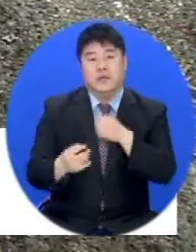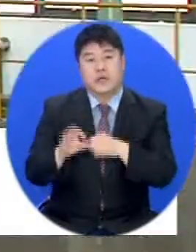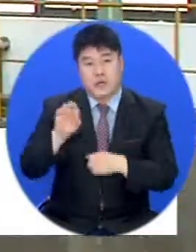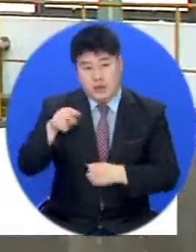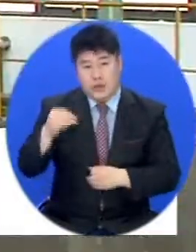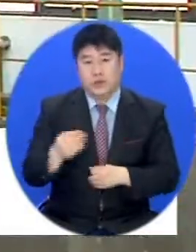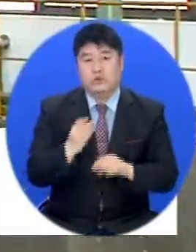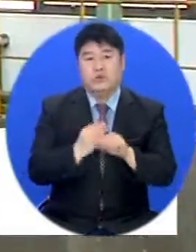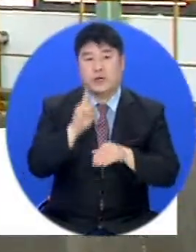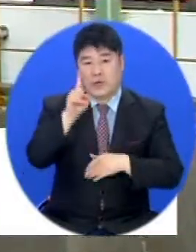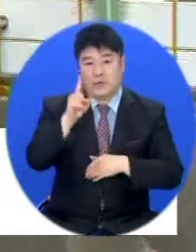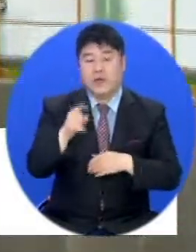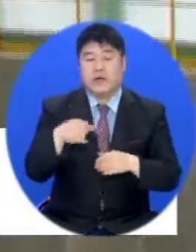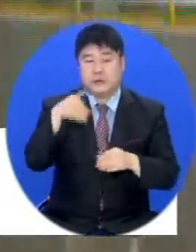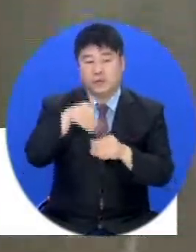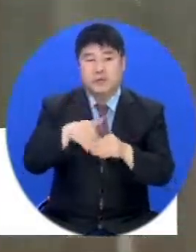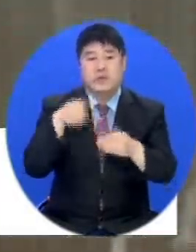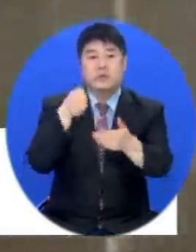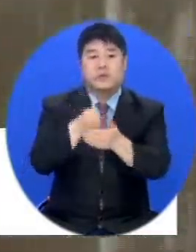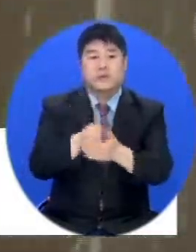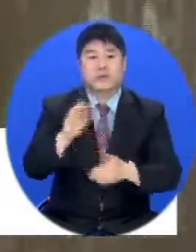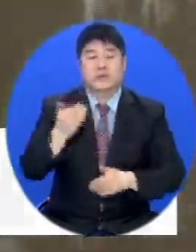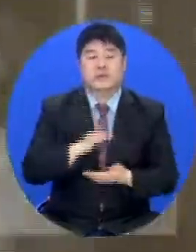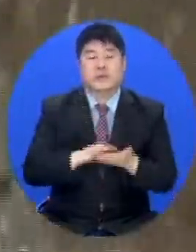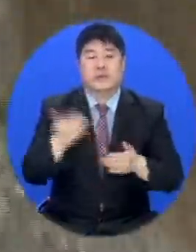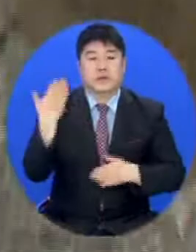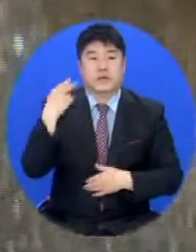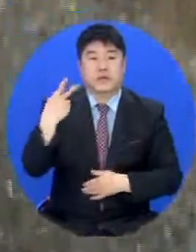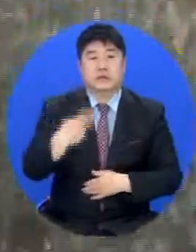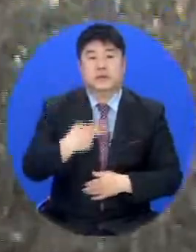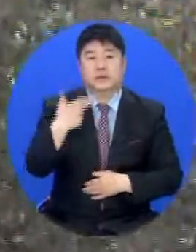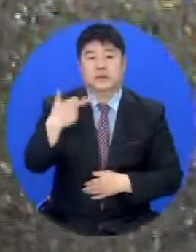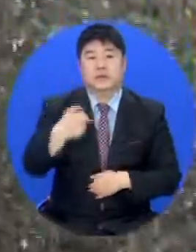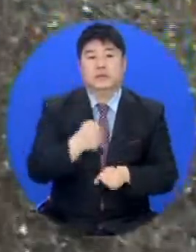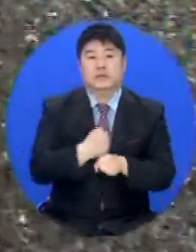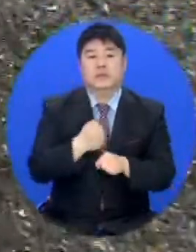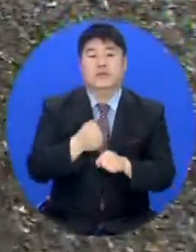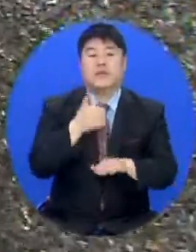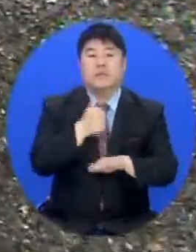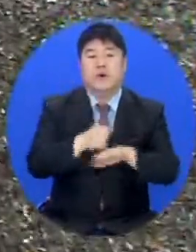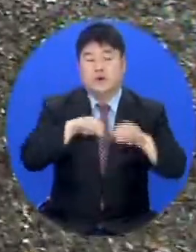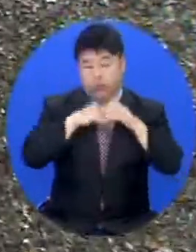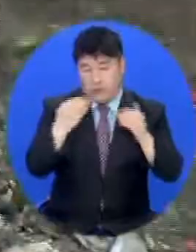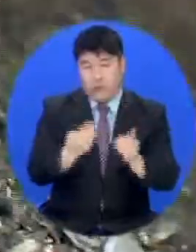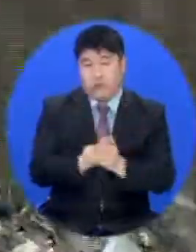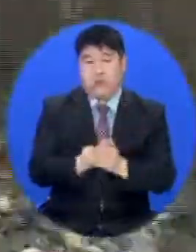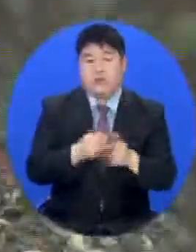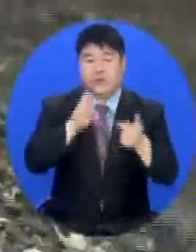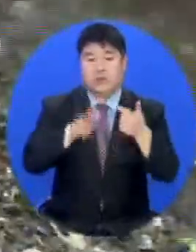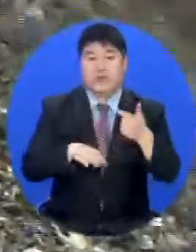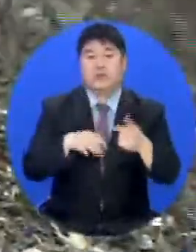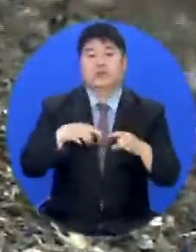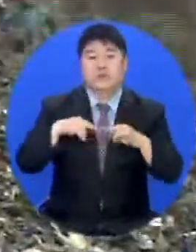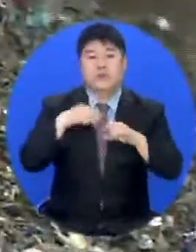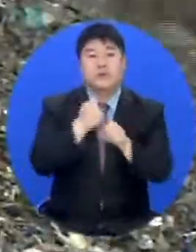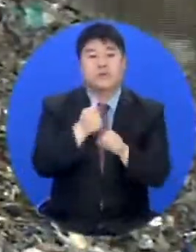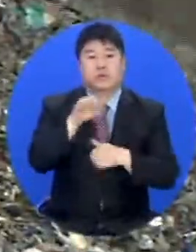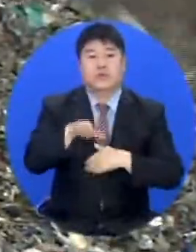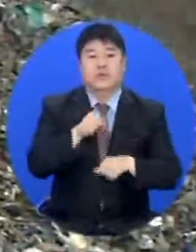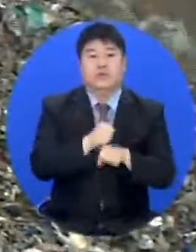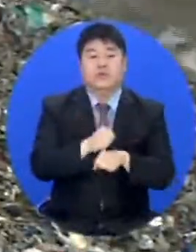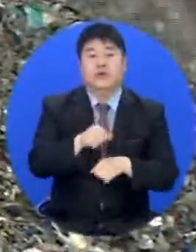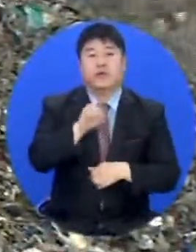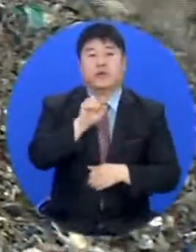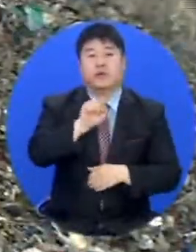가지를 투표로 결정하게 됩니다. 지난 2017년 말에 완공된 나주 열병합발전소는